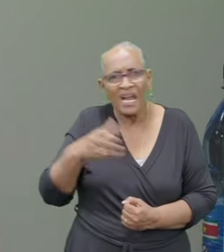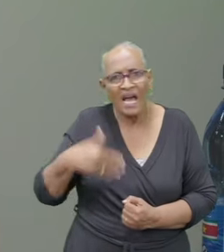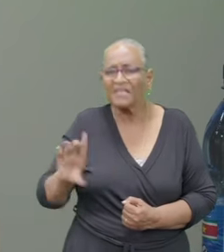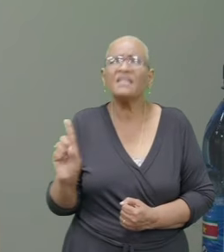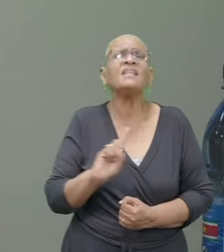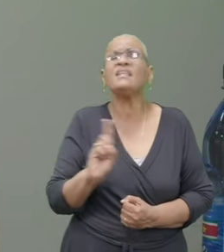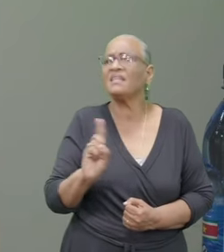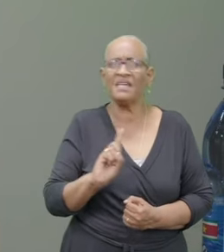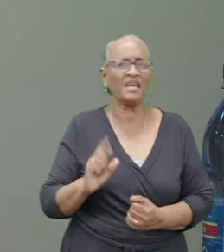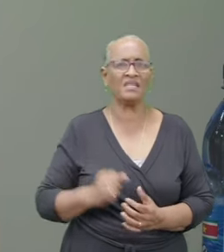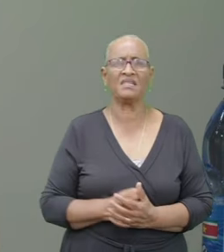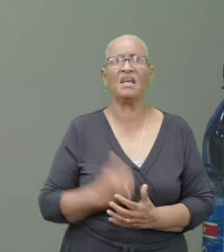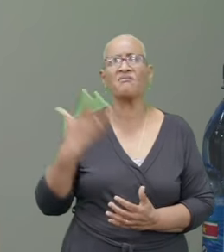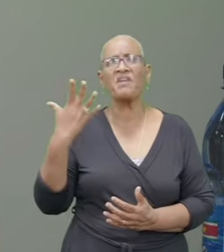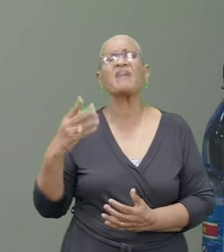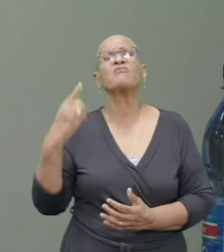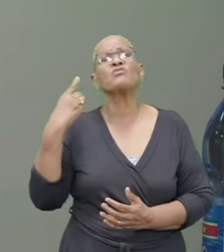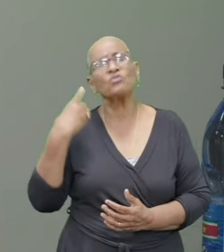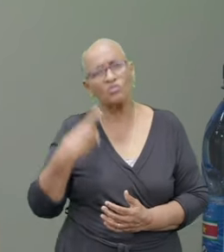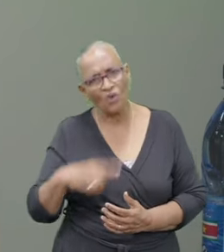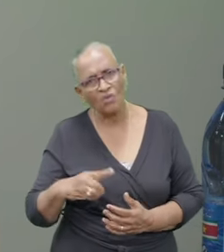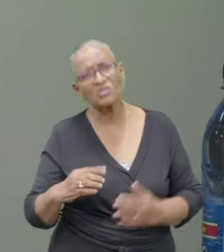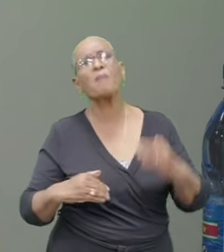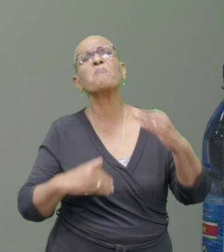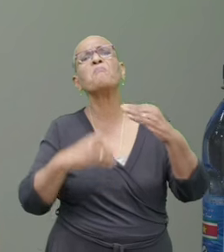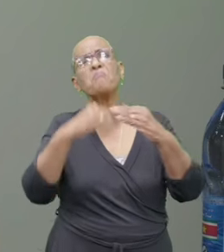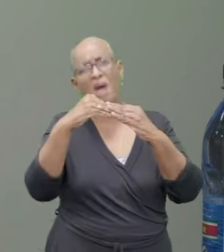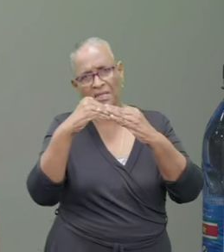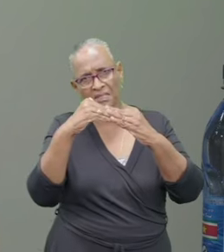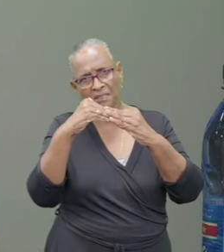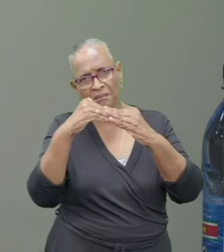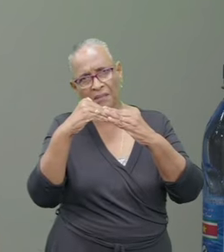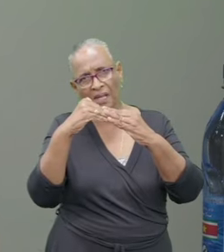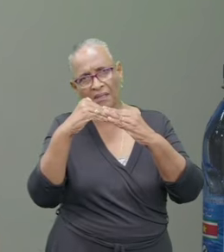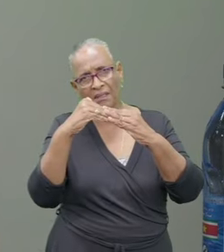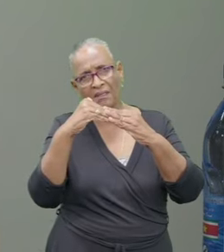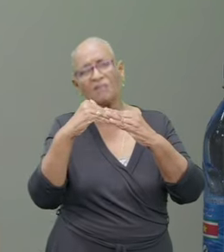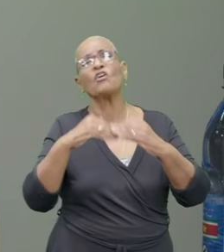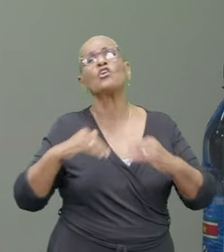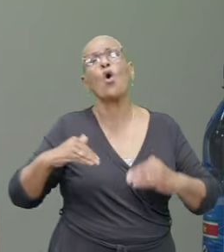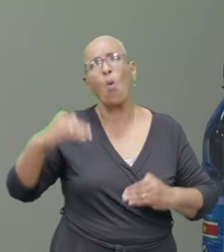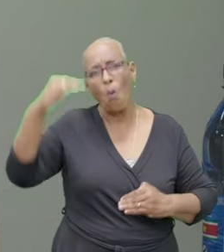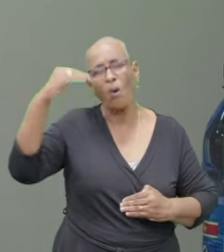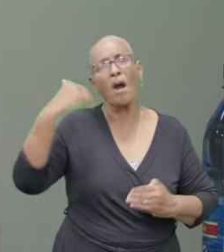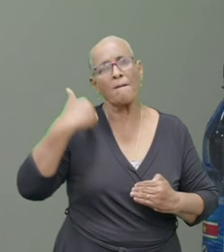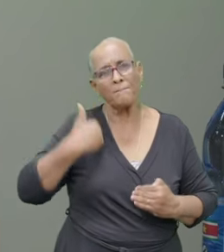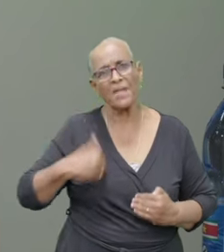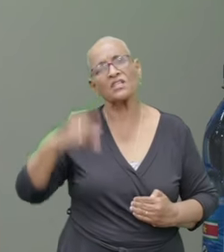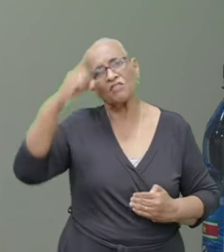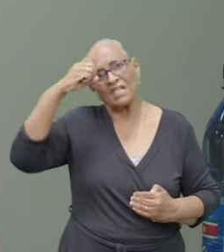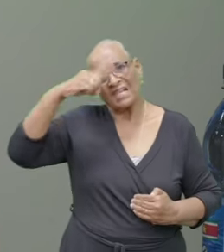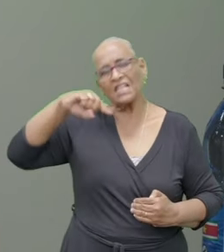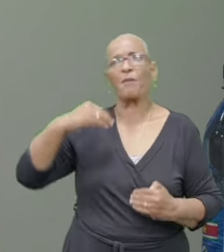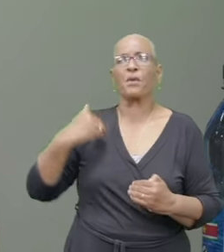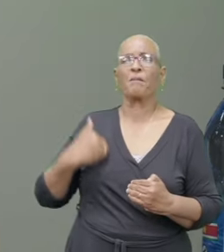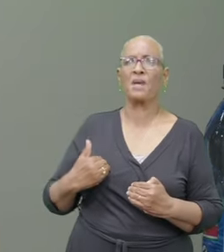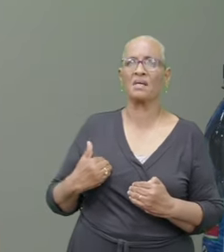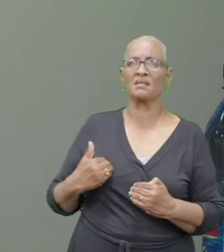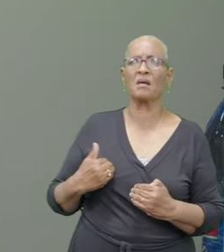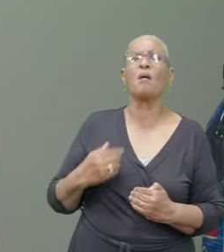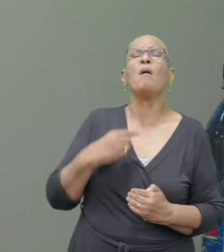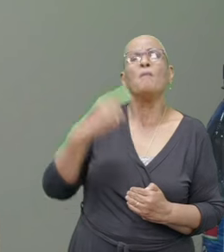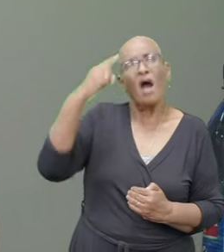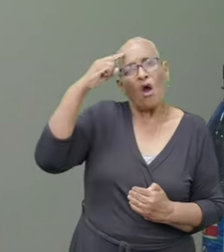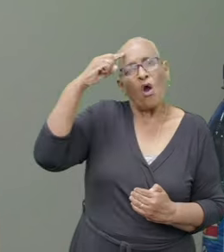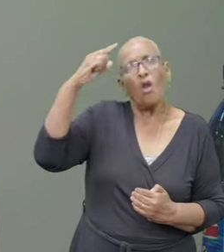De 5000 is in principe gegeven het maximaal bedrag dat aan de high qualified personeel gegeven zal worden. Maar gelooft u me, we gaan geven